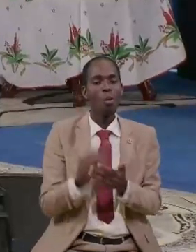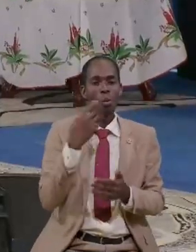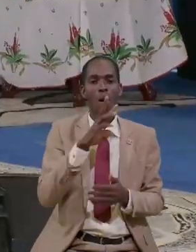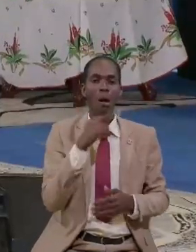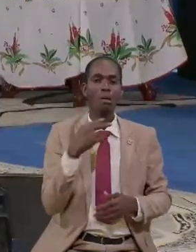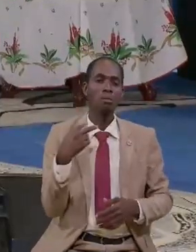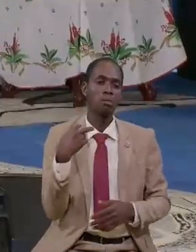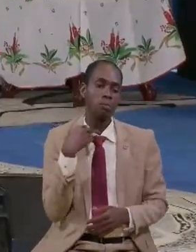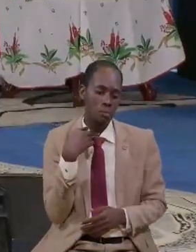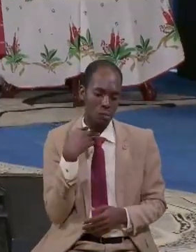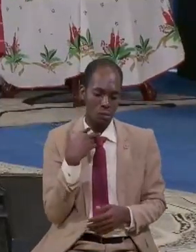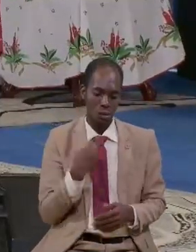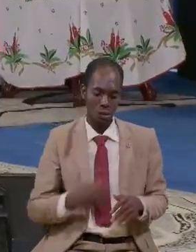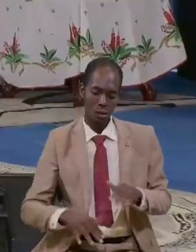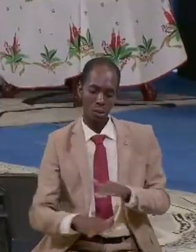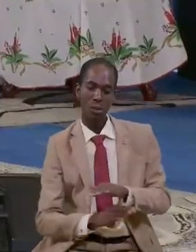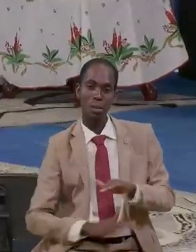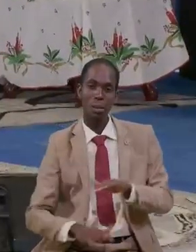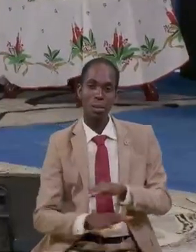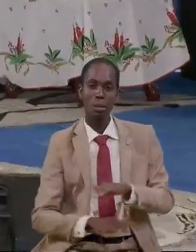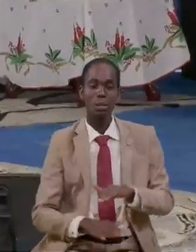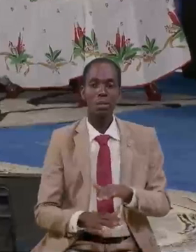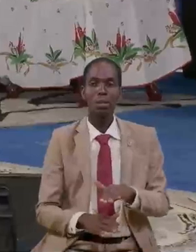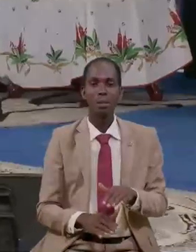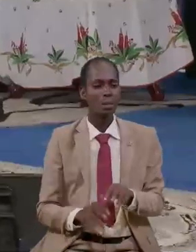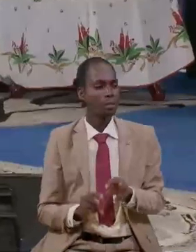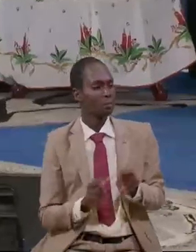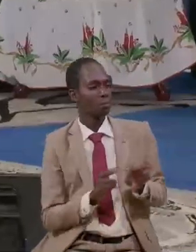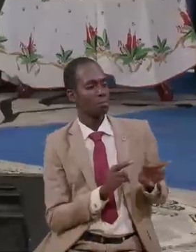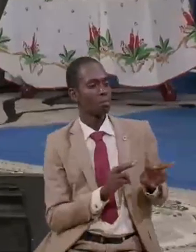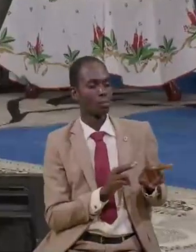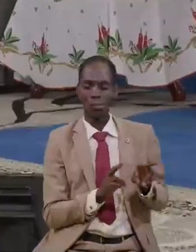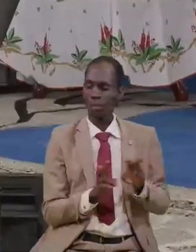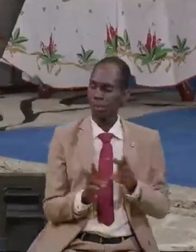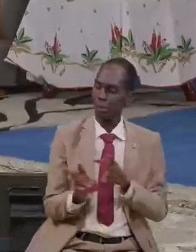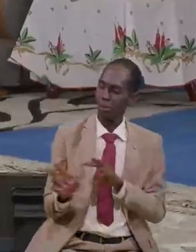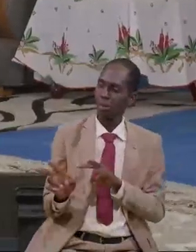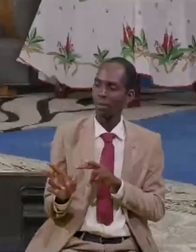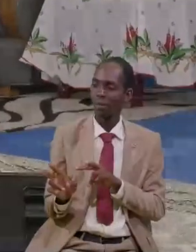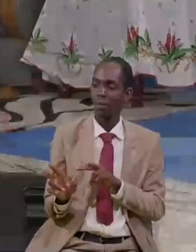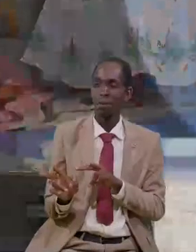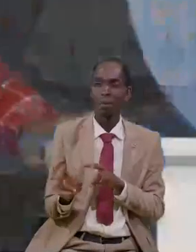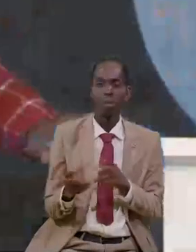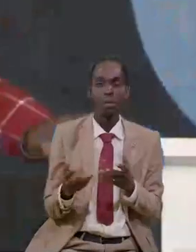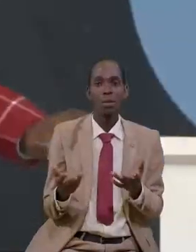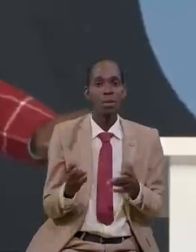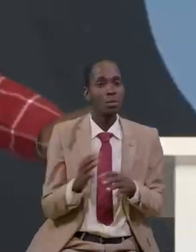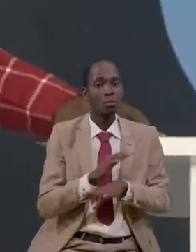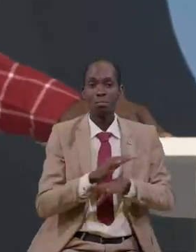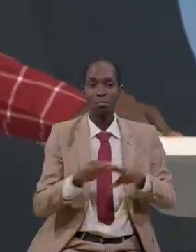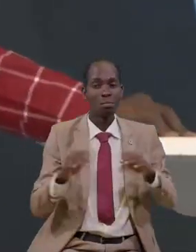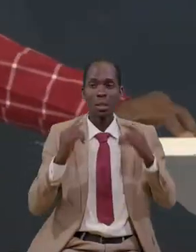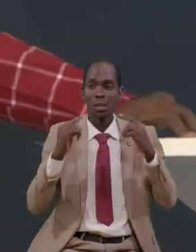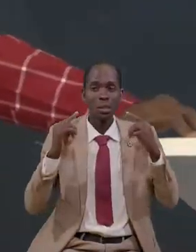Tous ceux qui sont à terre sont couchés là-bas. Ils tournent toujours sur place. Ils ne réalisent